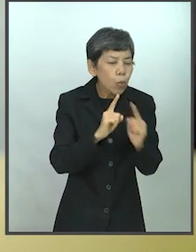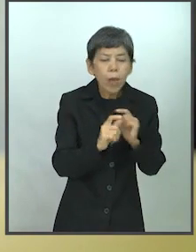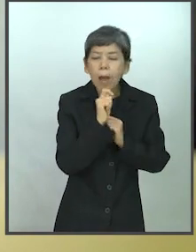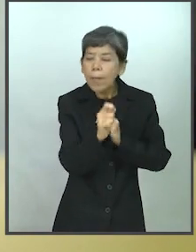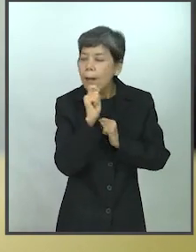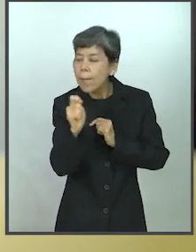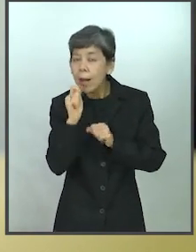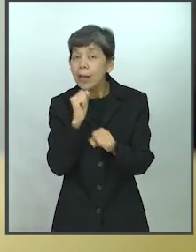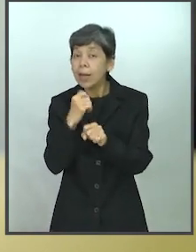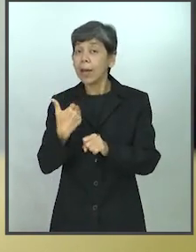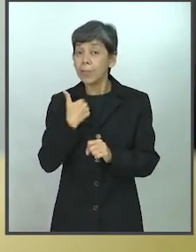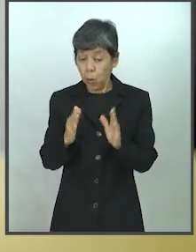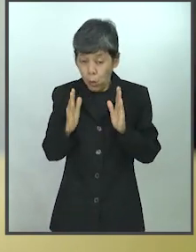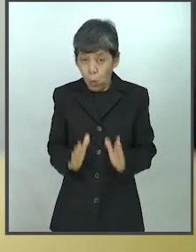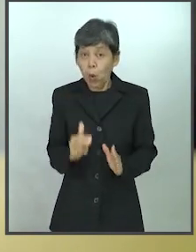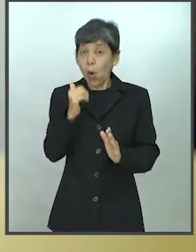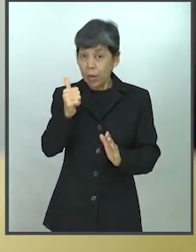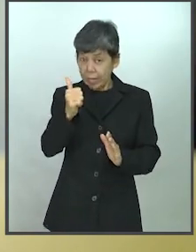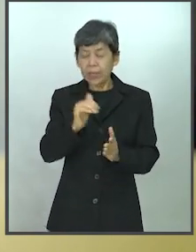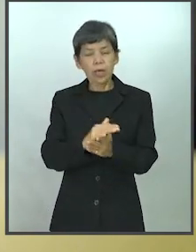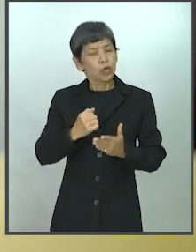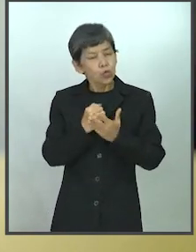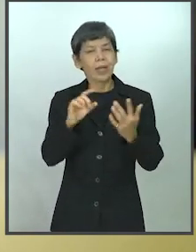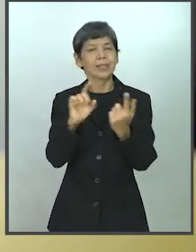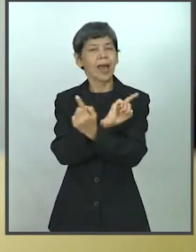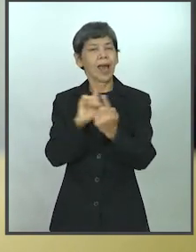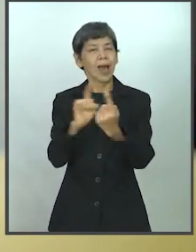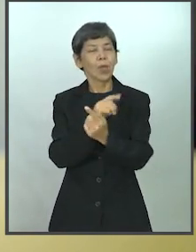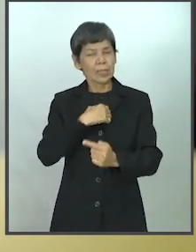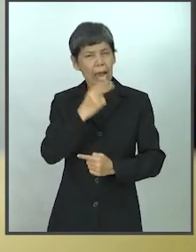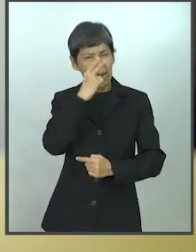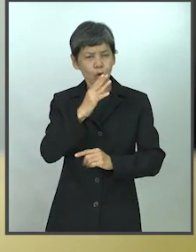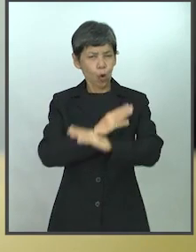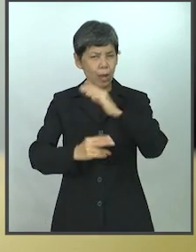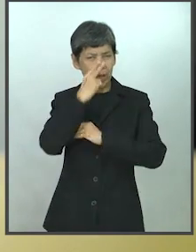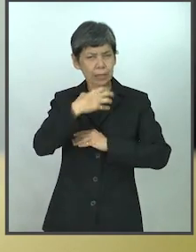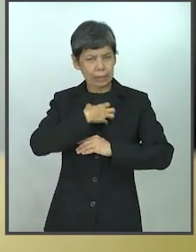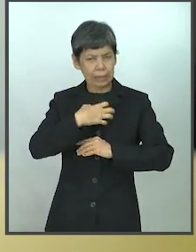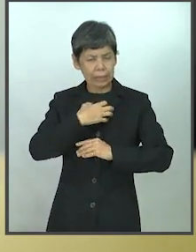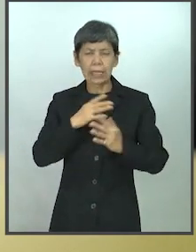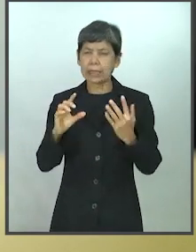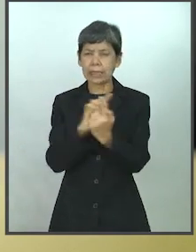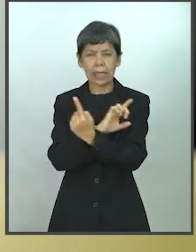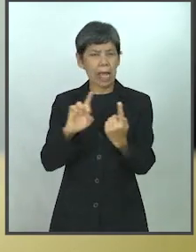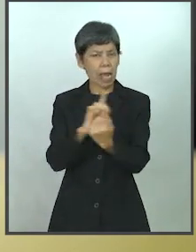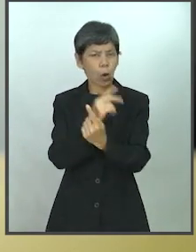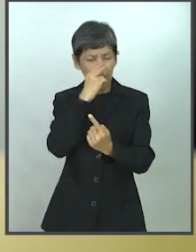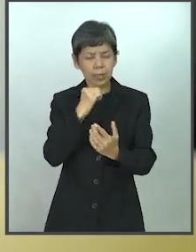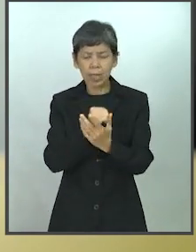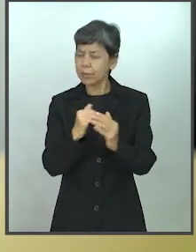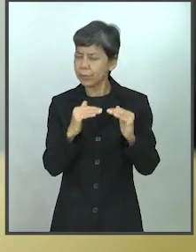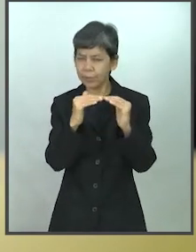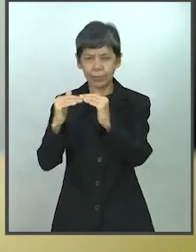าง ๆ นะครับที่เป็นคนดีแล้วก็อยากช่วยสังคมอยากจะเห็นคนพิการเนี้ยอยู่ในสังคมนะอย่างเท่า